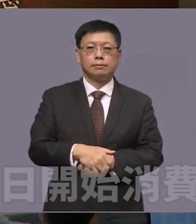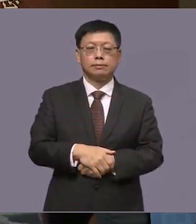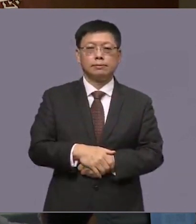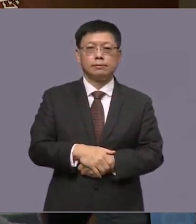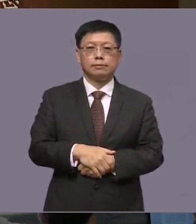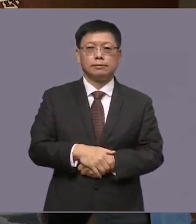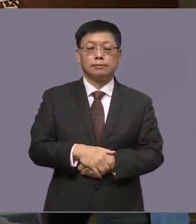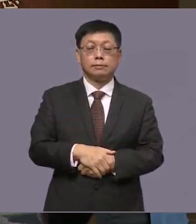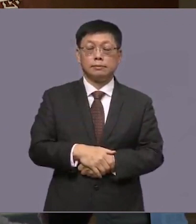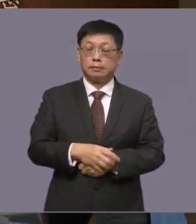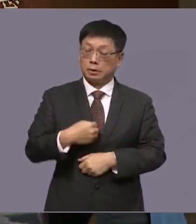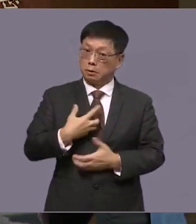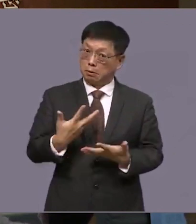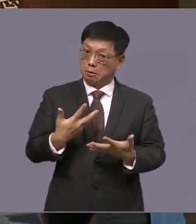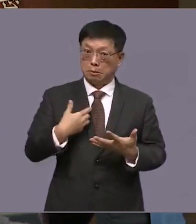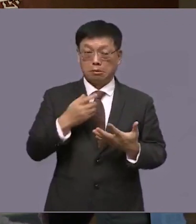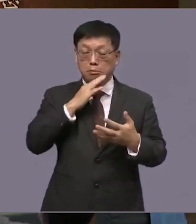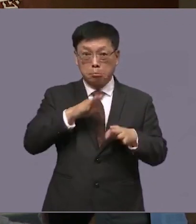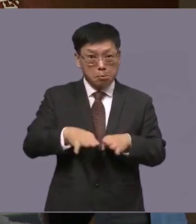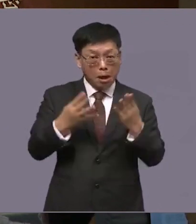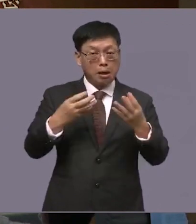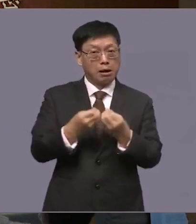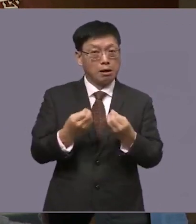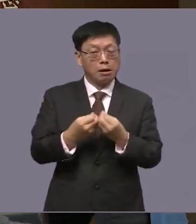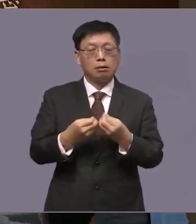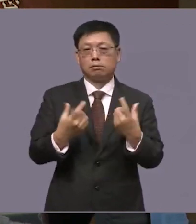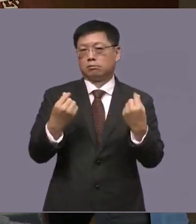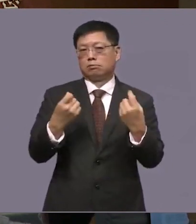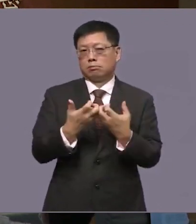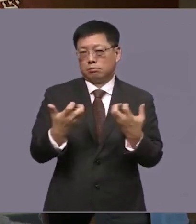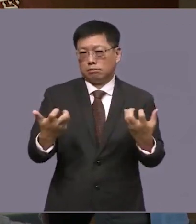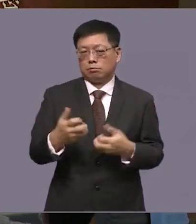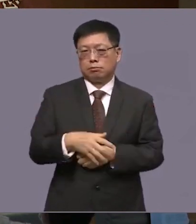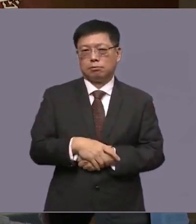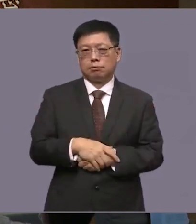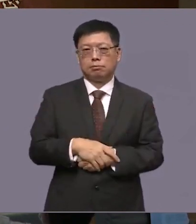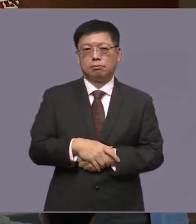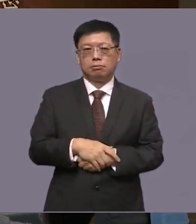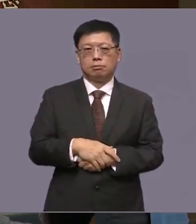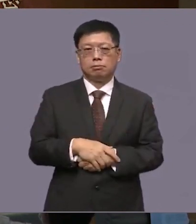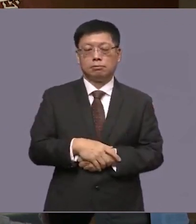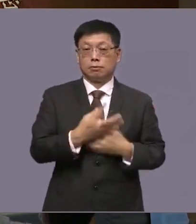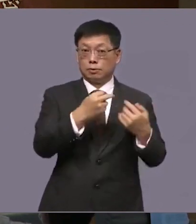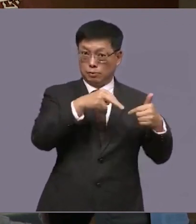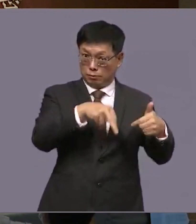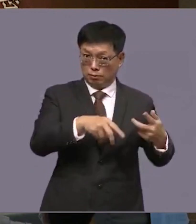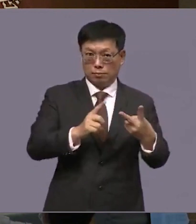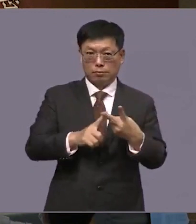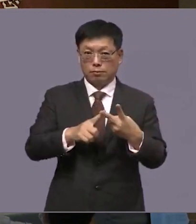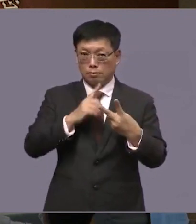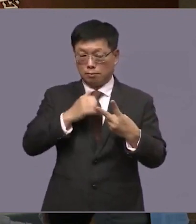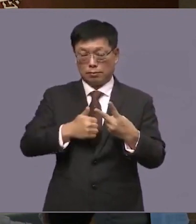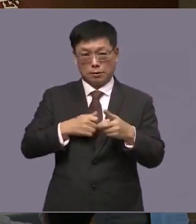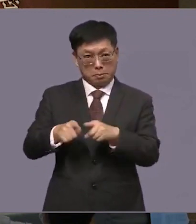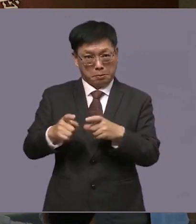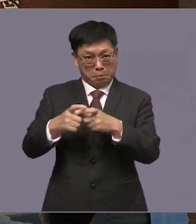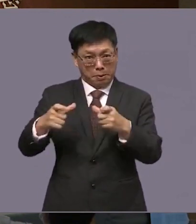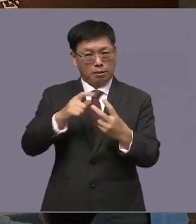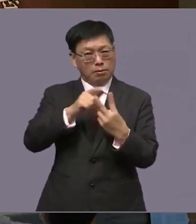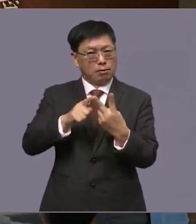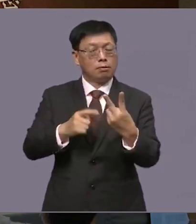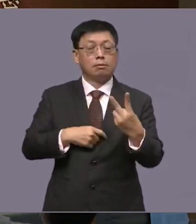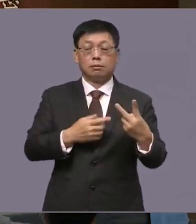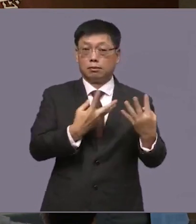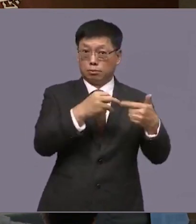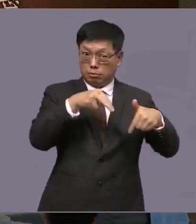那我们怎么推动呢？我们还是分数位券、实体券。那数